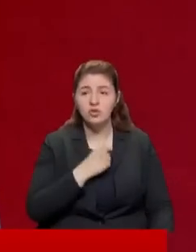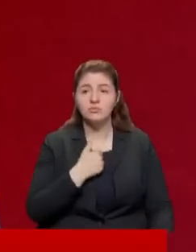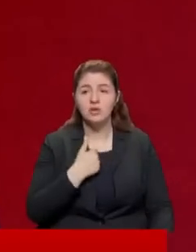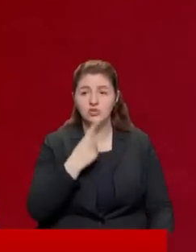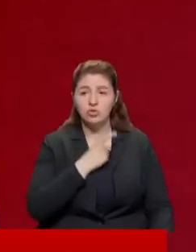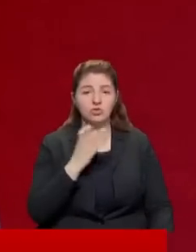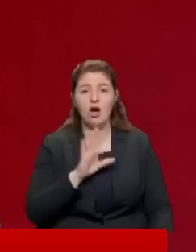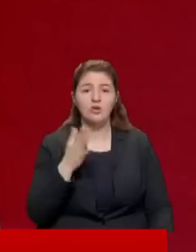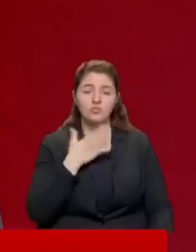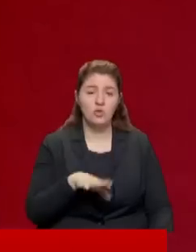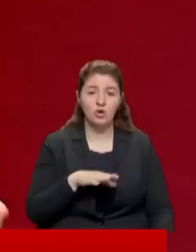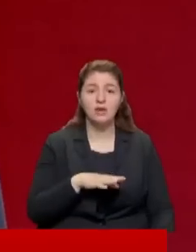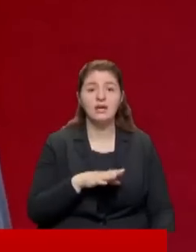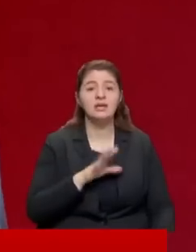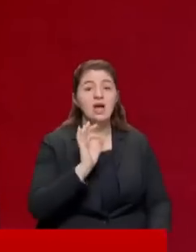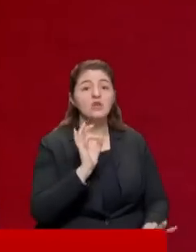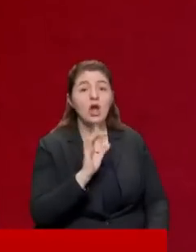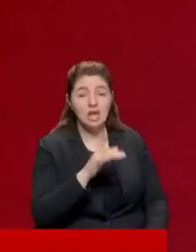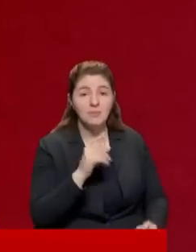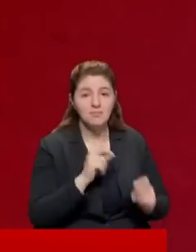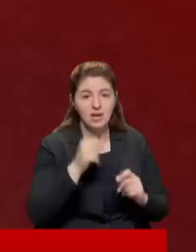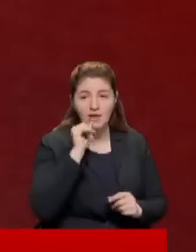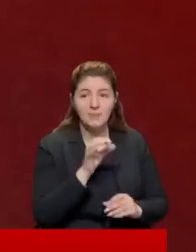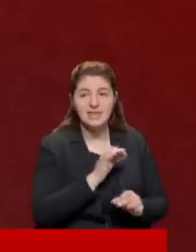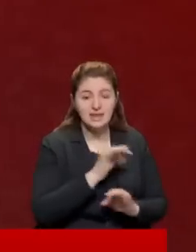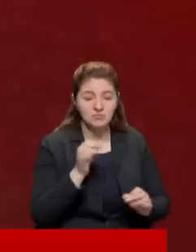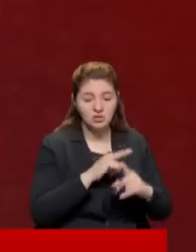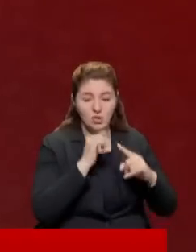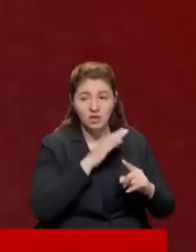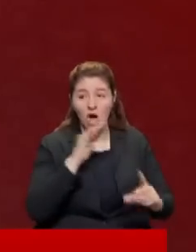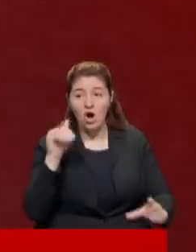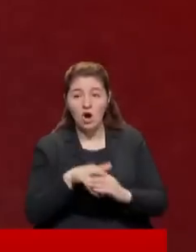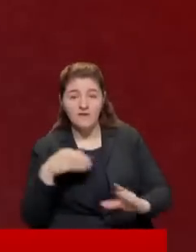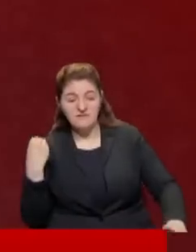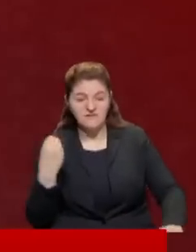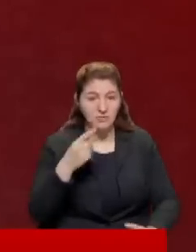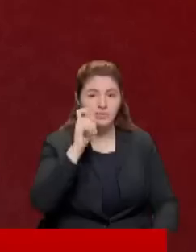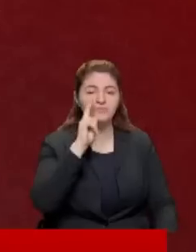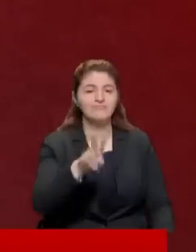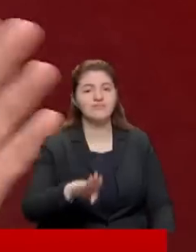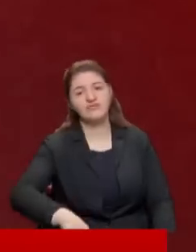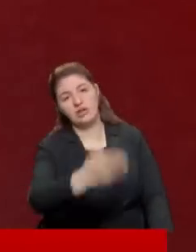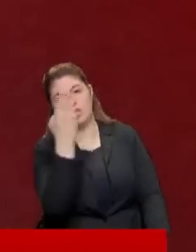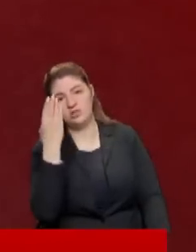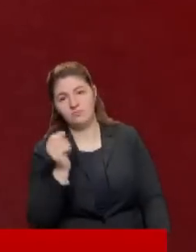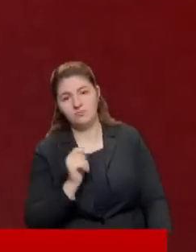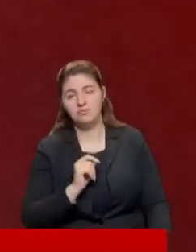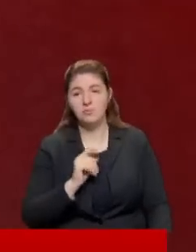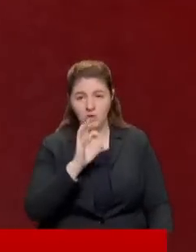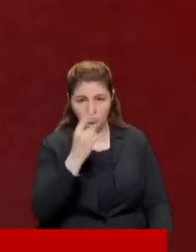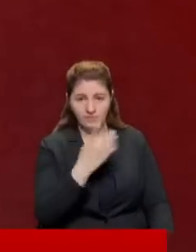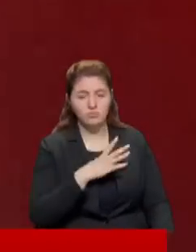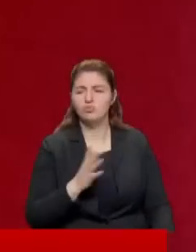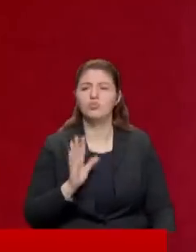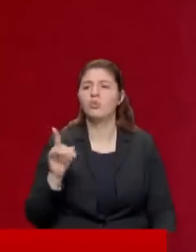bana soruyorsan, hayır yok. Yani ama şöyle mi Bekir abi? Tam Kılıçdaroğlu'na oy verecektim, bu fotoğrafı gördüm, Erdoğan'a vereceğim. Hayır, böyle bir şey